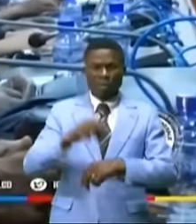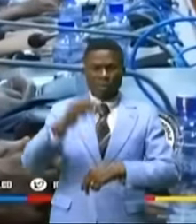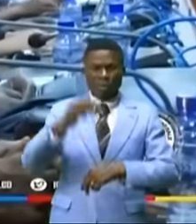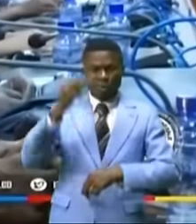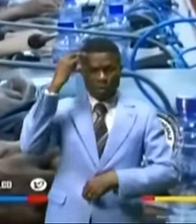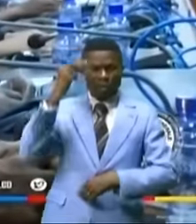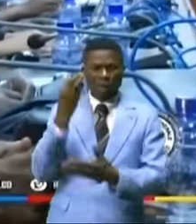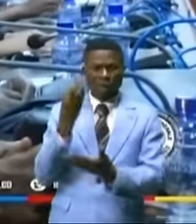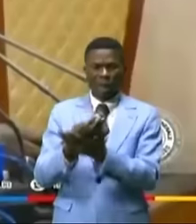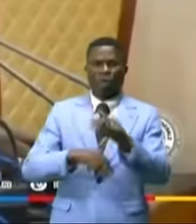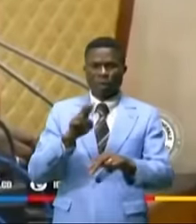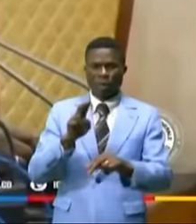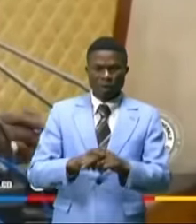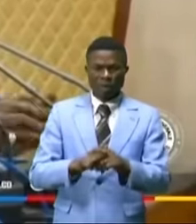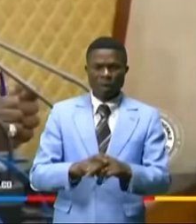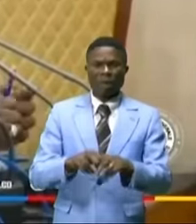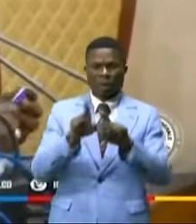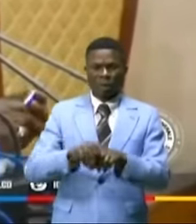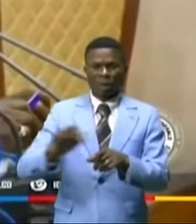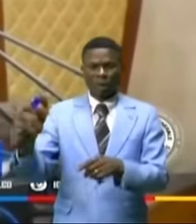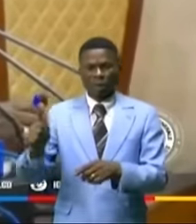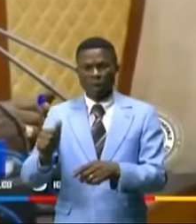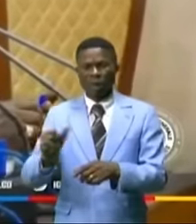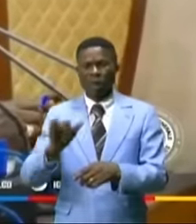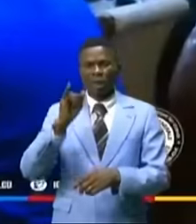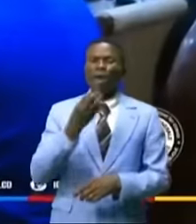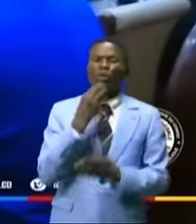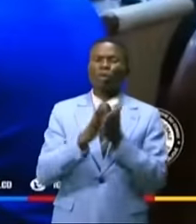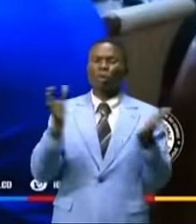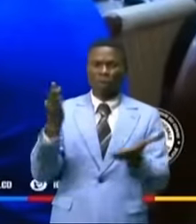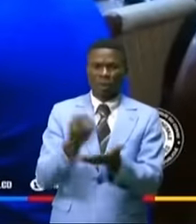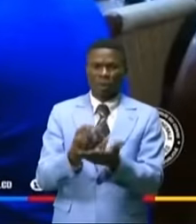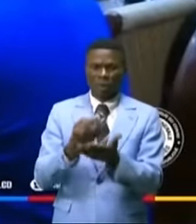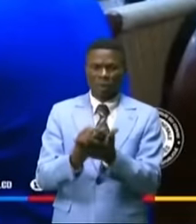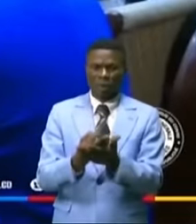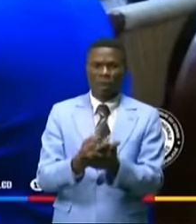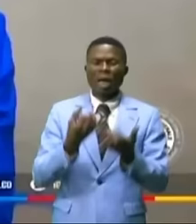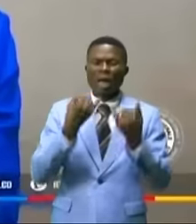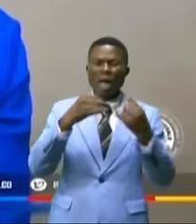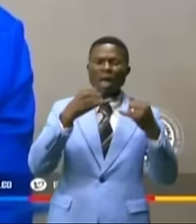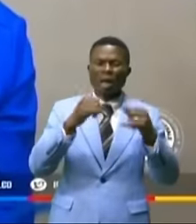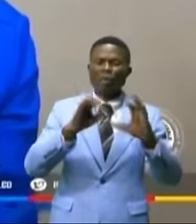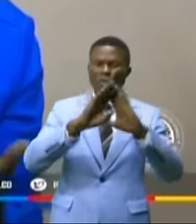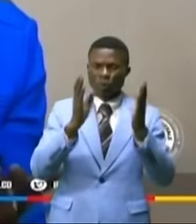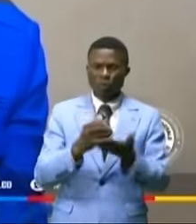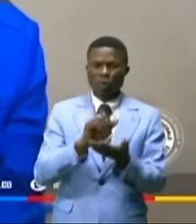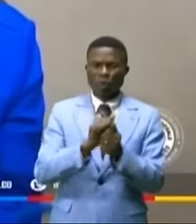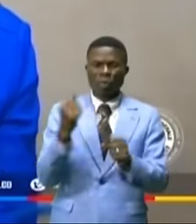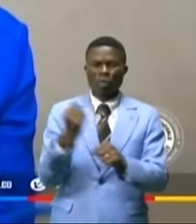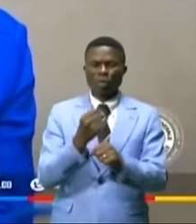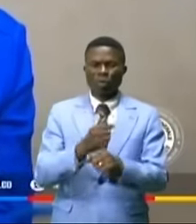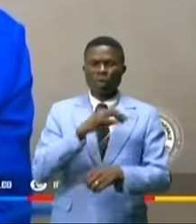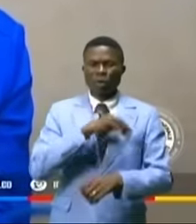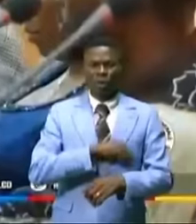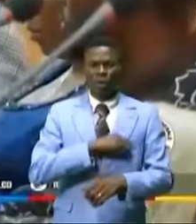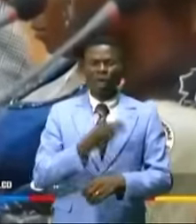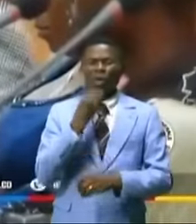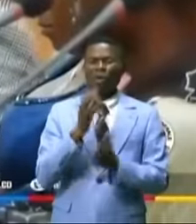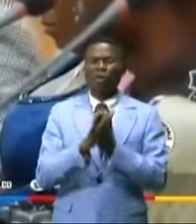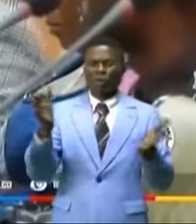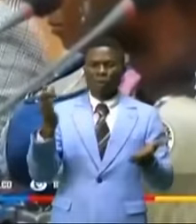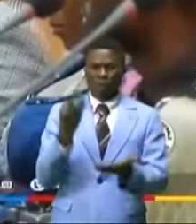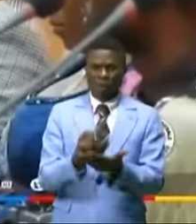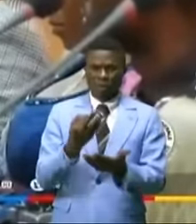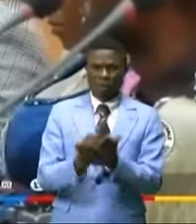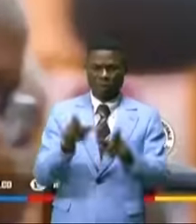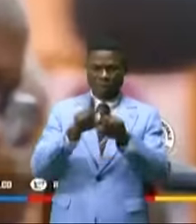l'économie nationale. Les de l'IGF ont été mis au courant des conclusions de la mission de l'inspection générale des